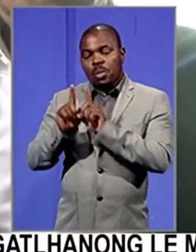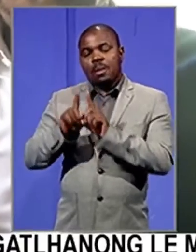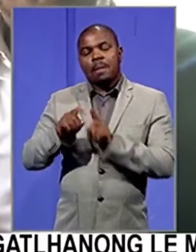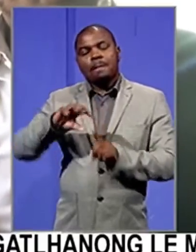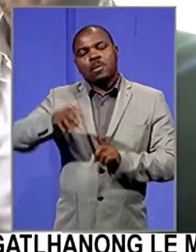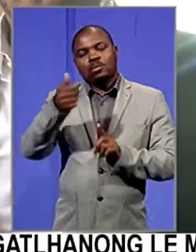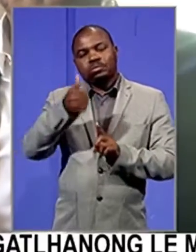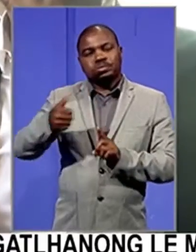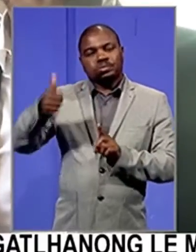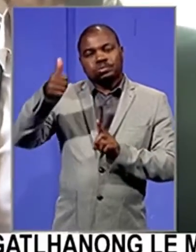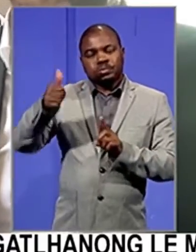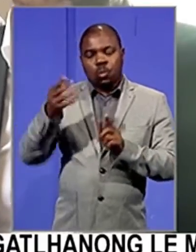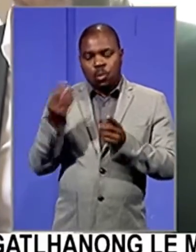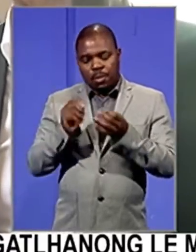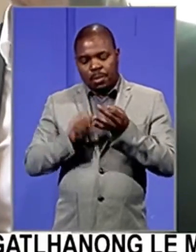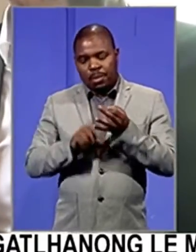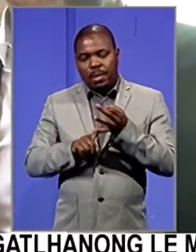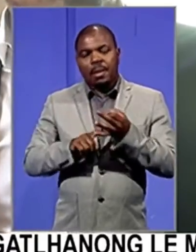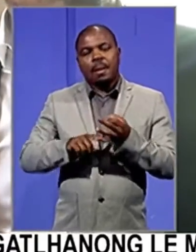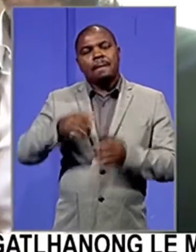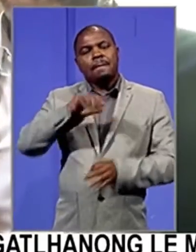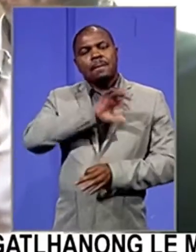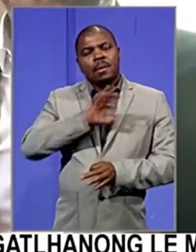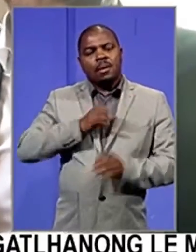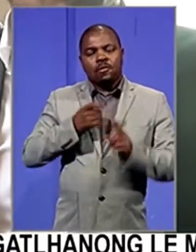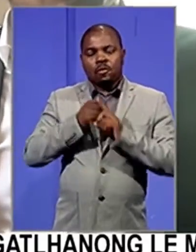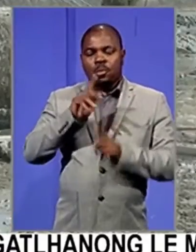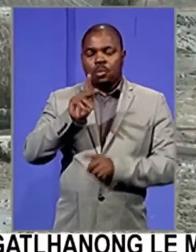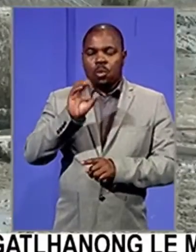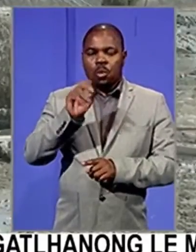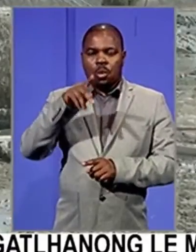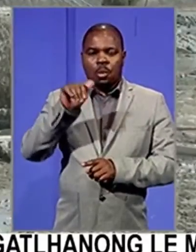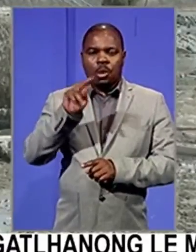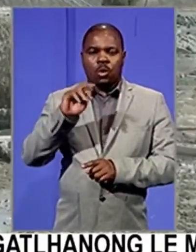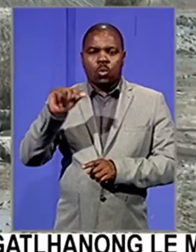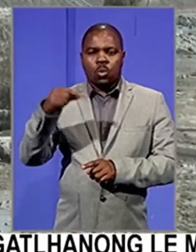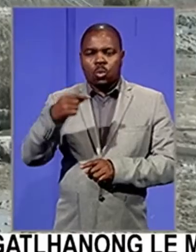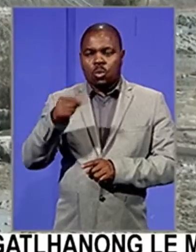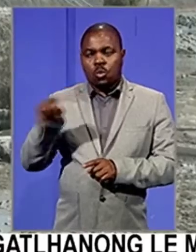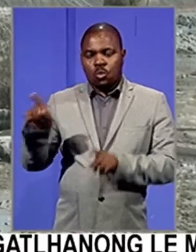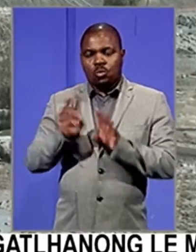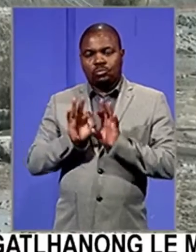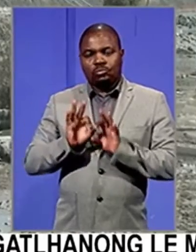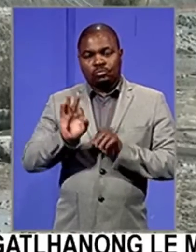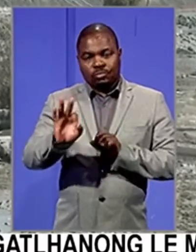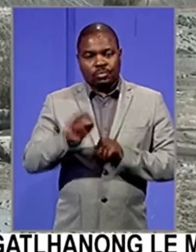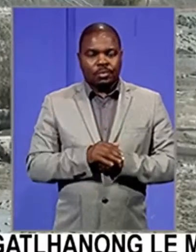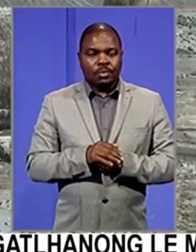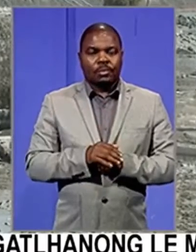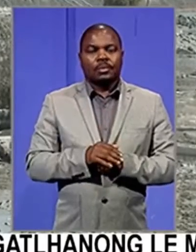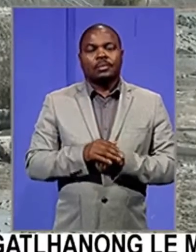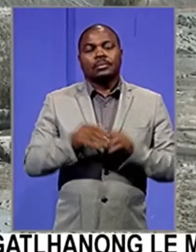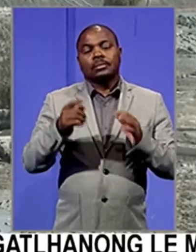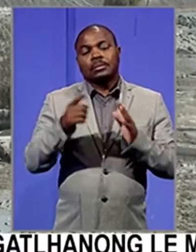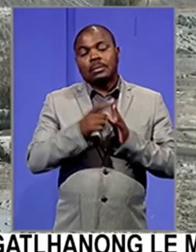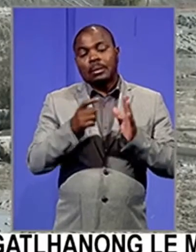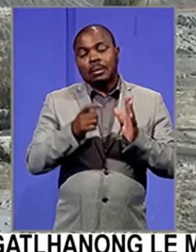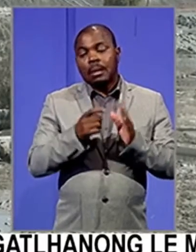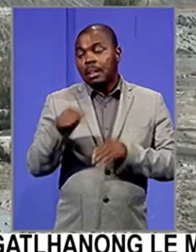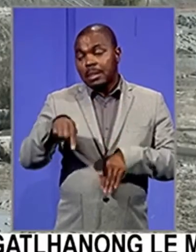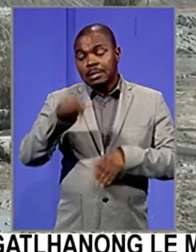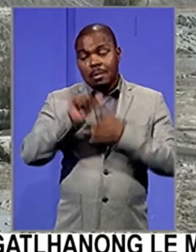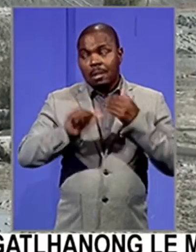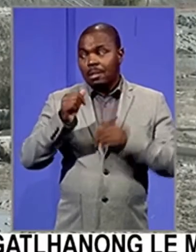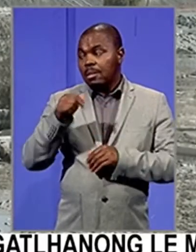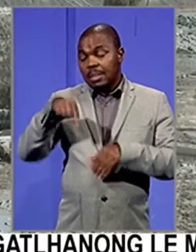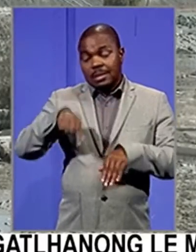provinsi Kopung Radikontsane le meyara wa Kopanong Tlolane-Tseletsele. Fa lwetse a tlhola malatsi a le 11, letamo la moepo le